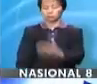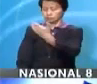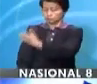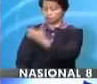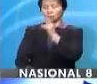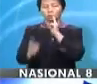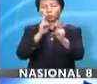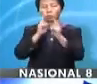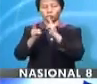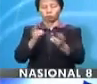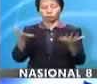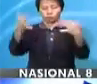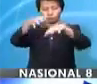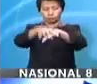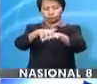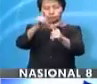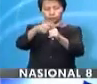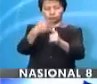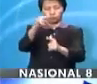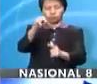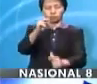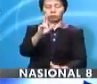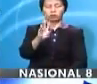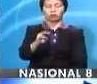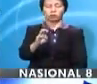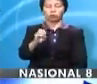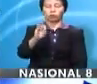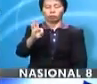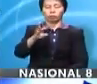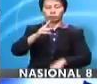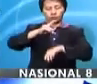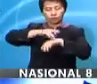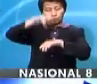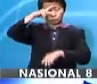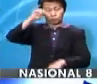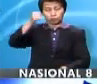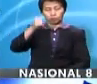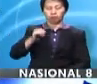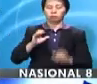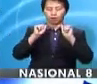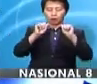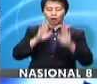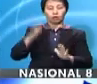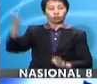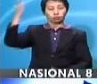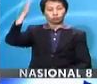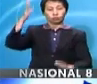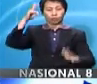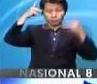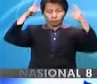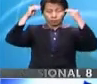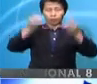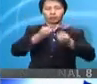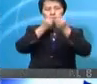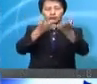Beliau berucap pada perhimpunan bulanan Kementerian Keuangan di Putrajaya. Ahad lalu, Perdana Menteri memaklumkan laporan mengenai 1MDB